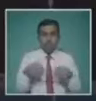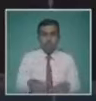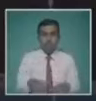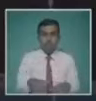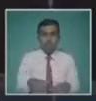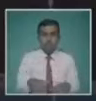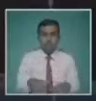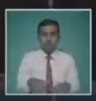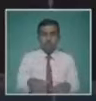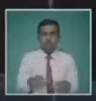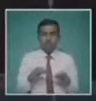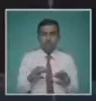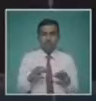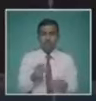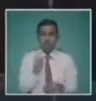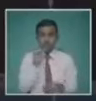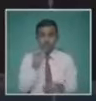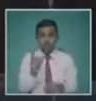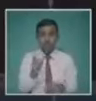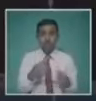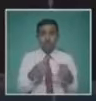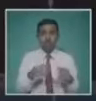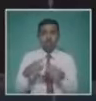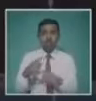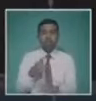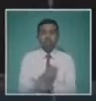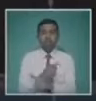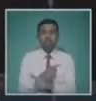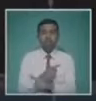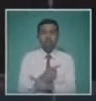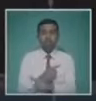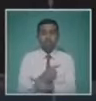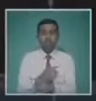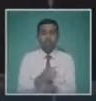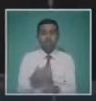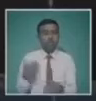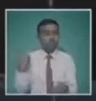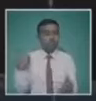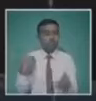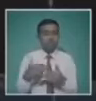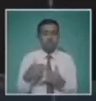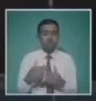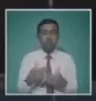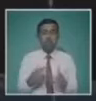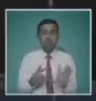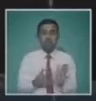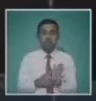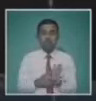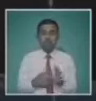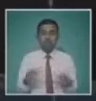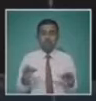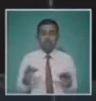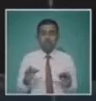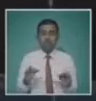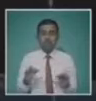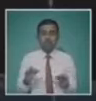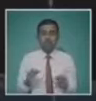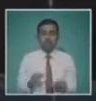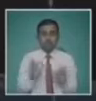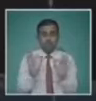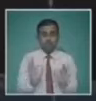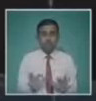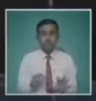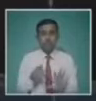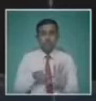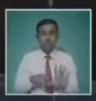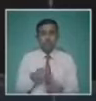මේක නිදර්ශන කාරණයකට අල්ලගෙන විවිධ විදිහට ගුරු කවදාවත් ස්වේච්ඡා ගුරුවරුන්ගෙන්වත් නියම විදිහට